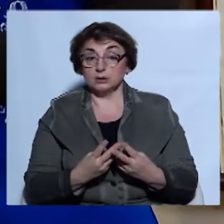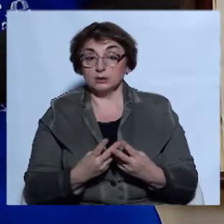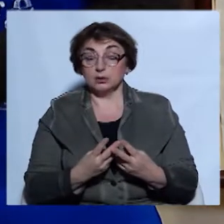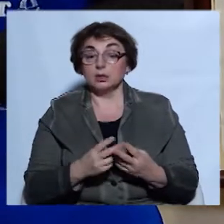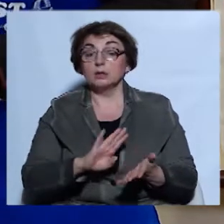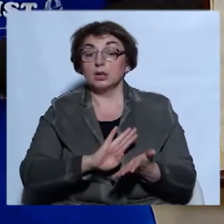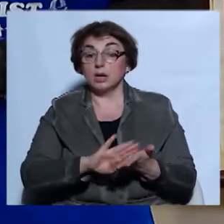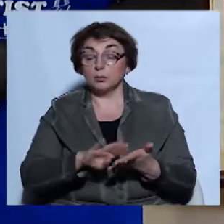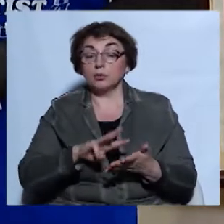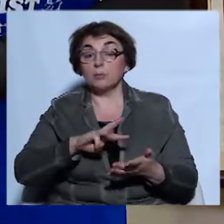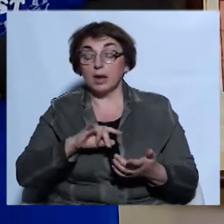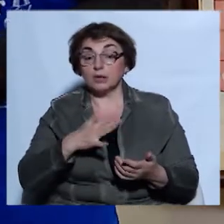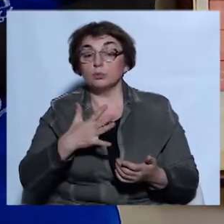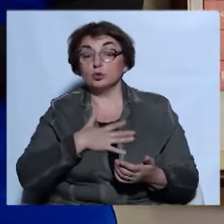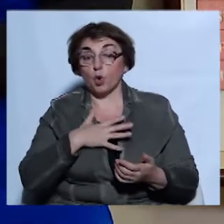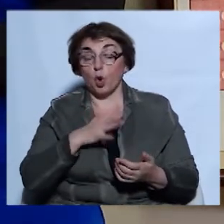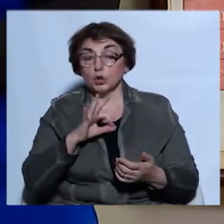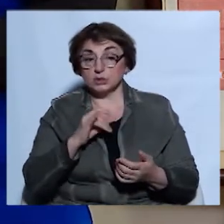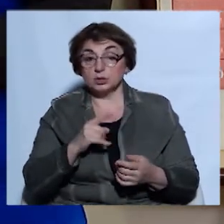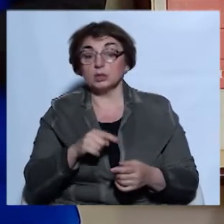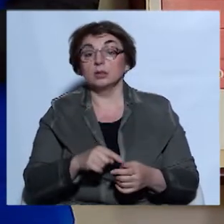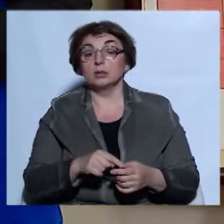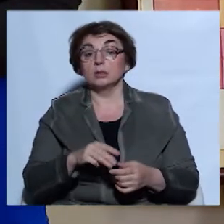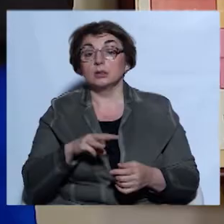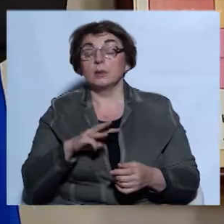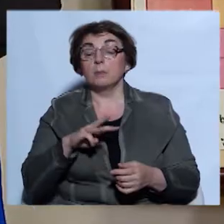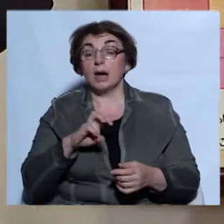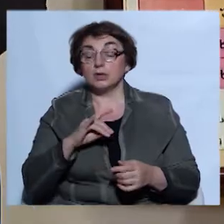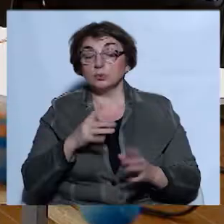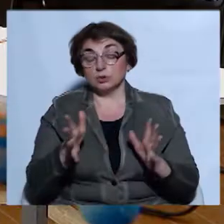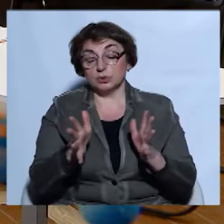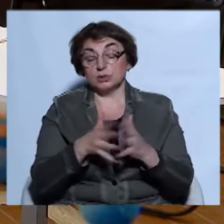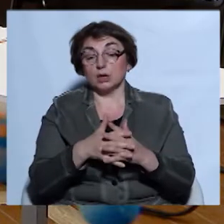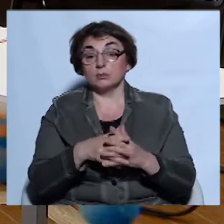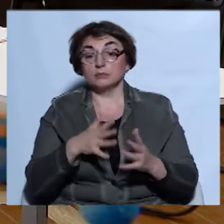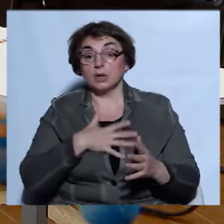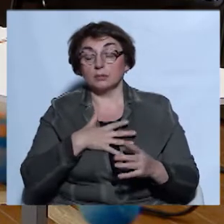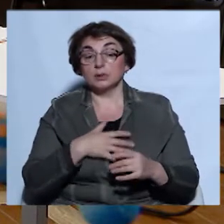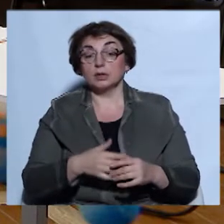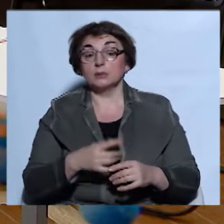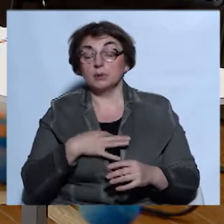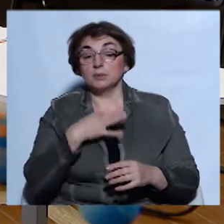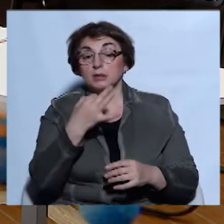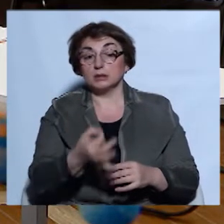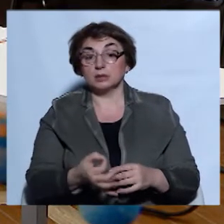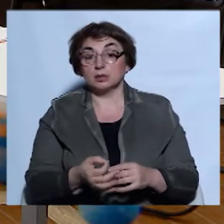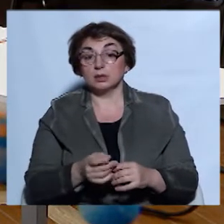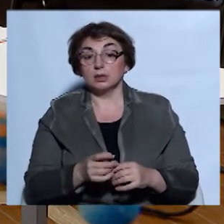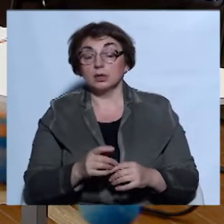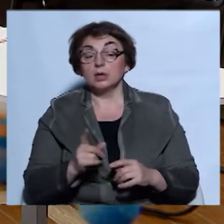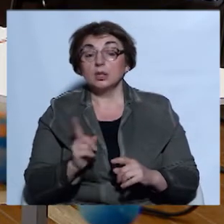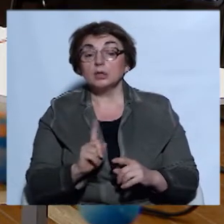გამოიყო მაგნიუმის ოქსიდი, ეგრეთ წოდებული მაგნიუმის ჟანგვადთან ნაერთი. და მე მინდა გითხრა, რომ